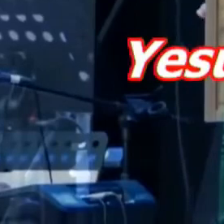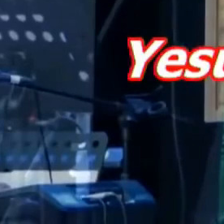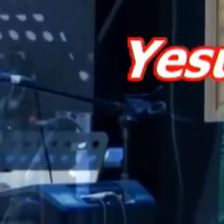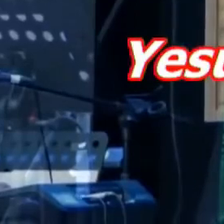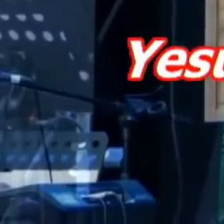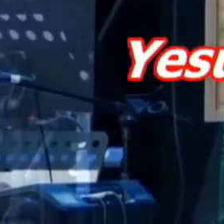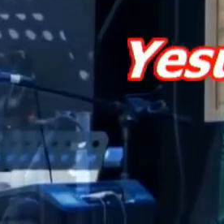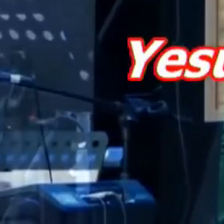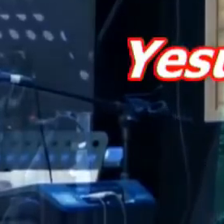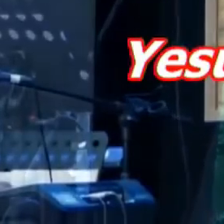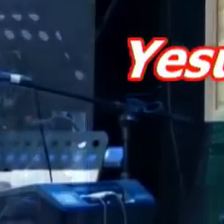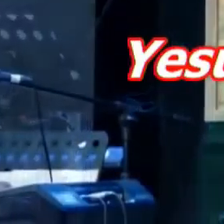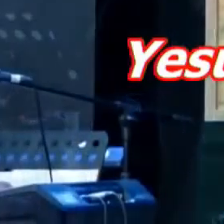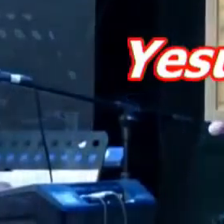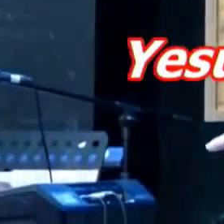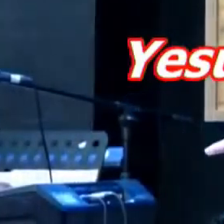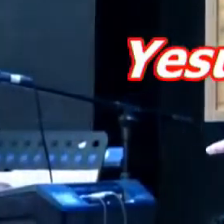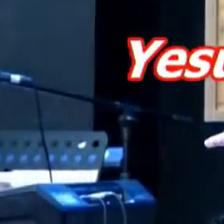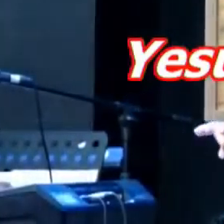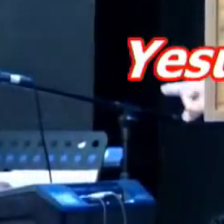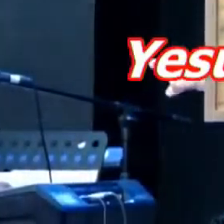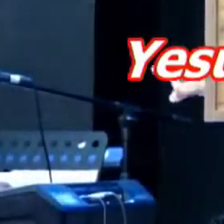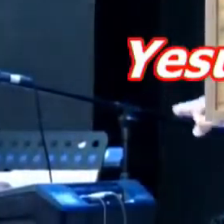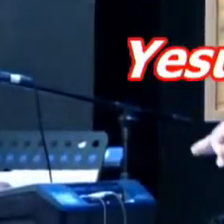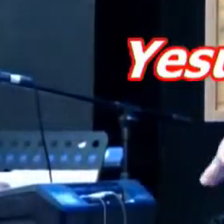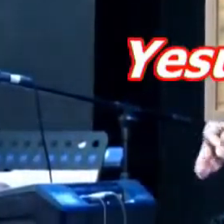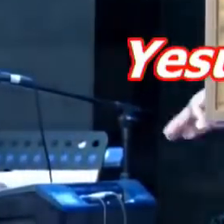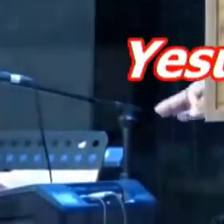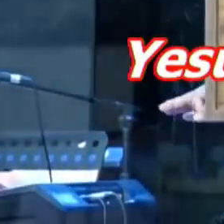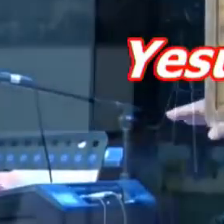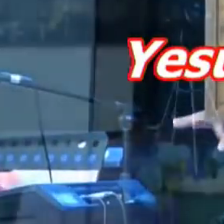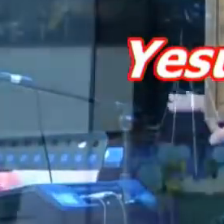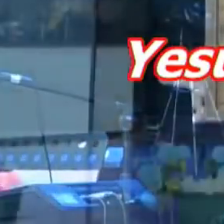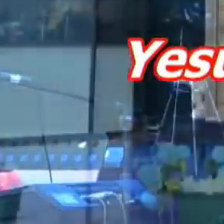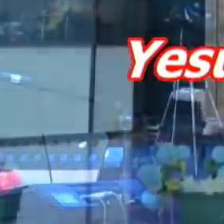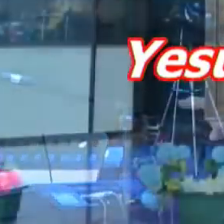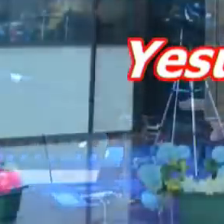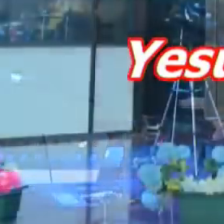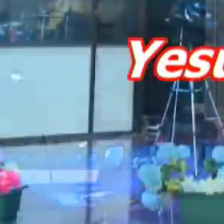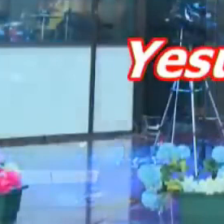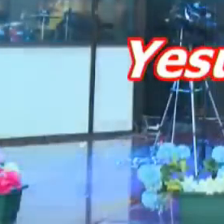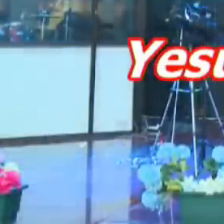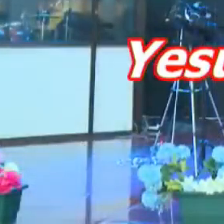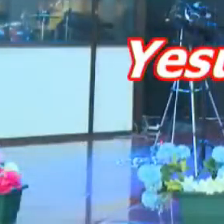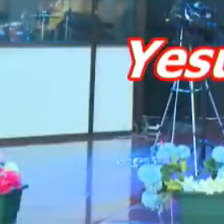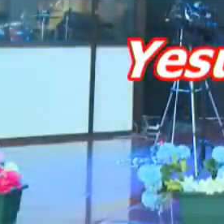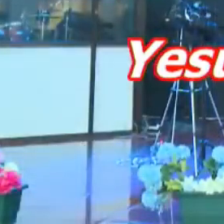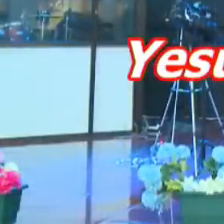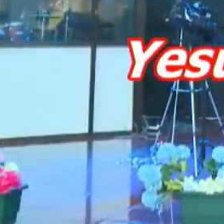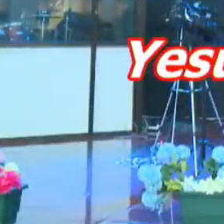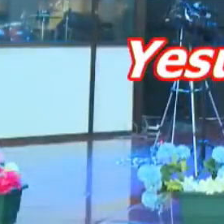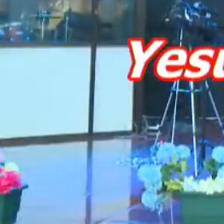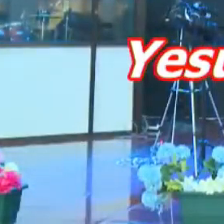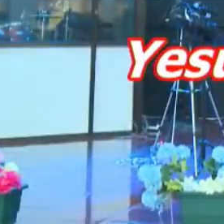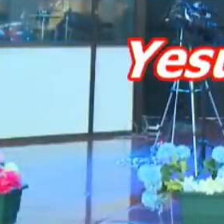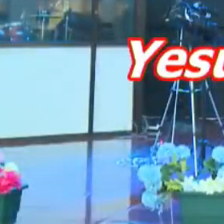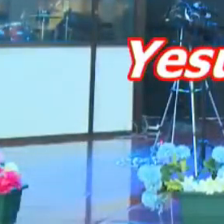kucinta kau selalu melihatku cinta selamanya